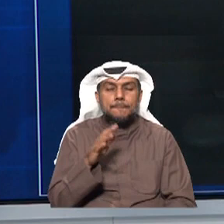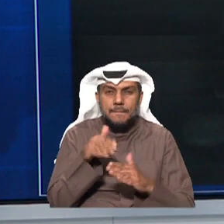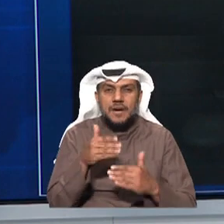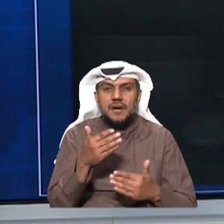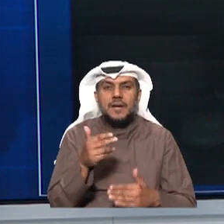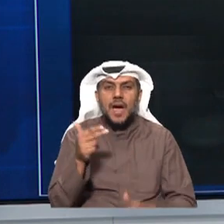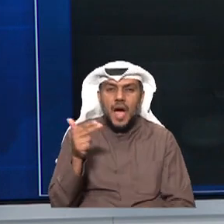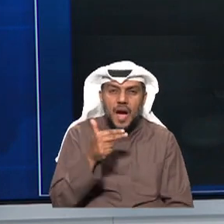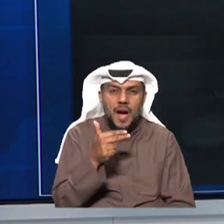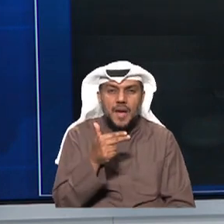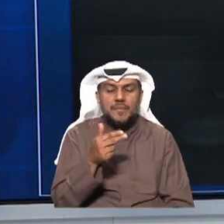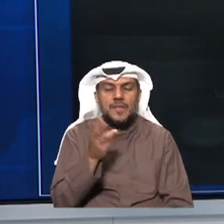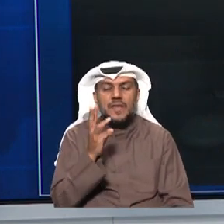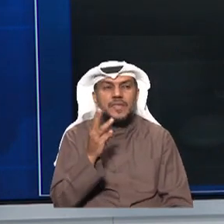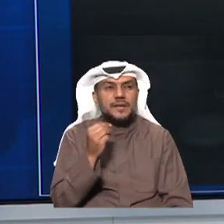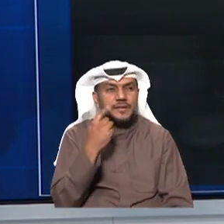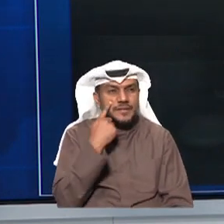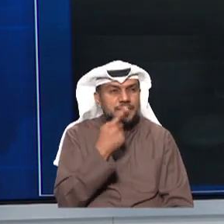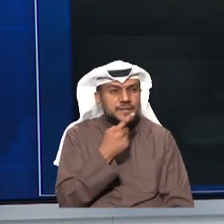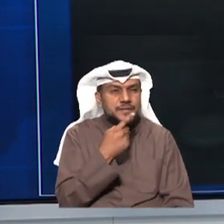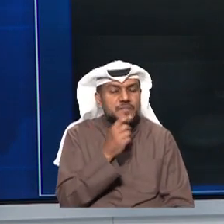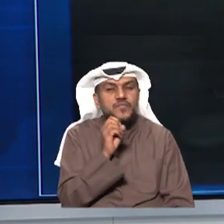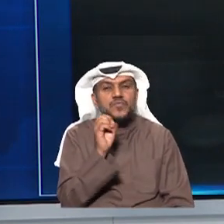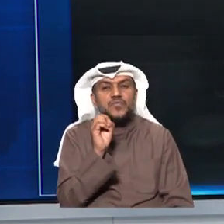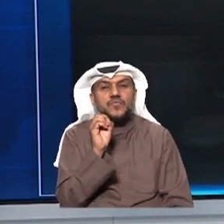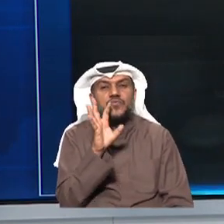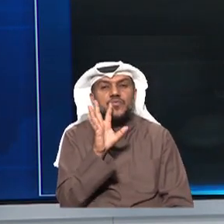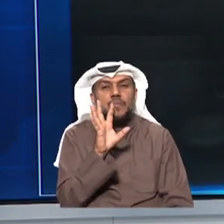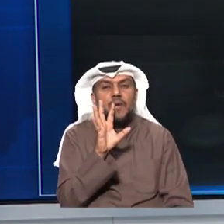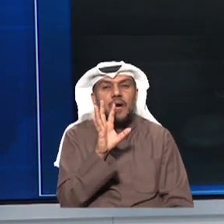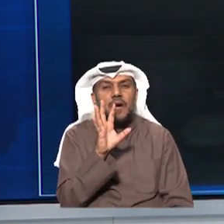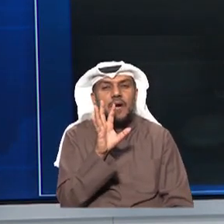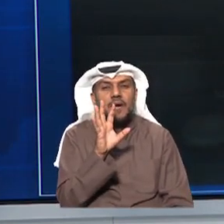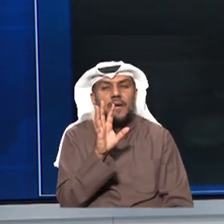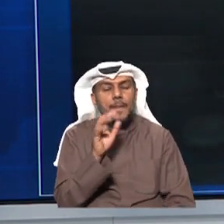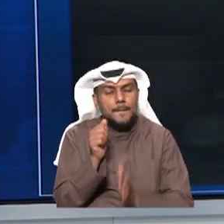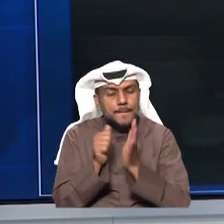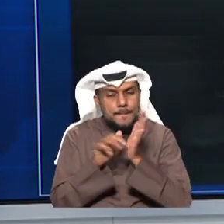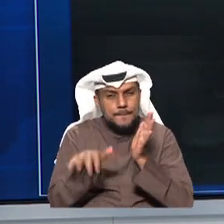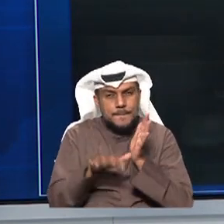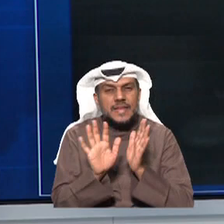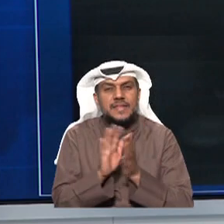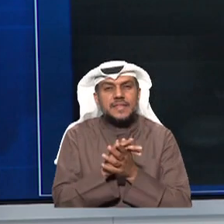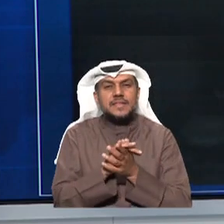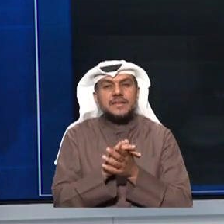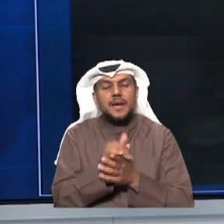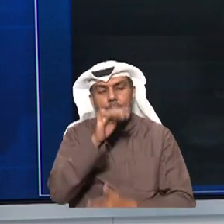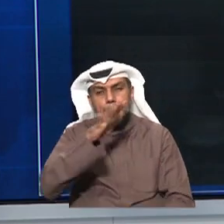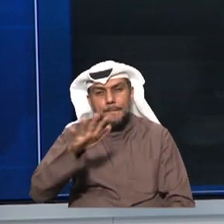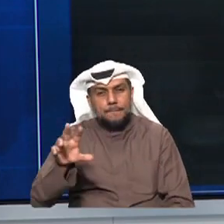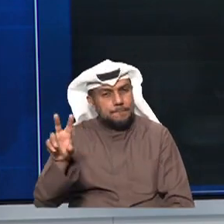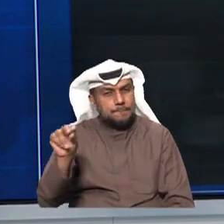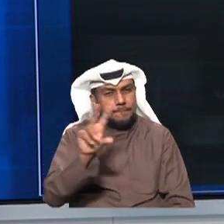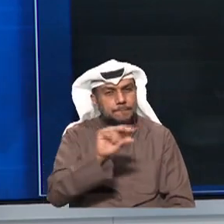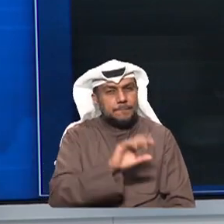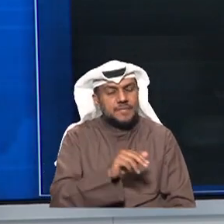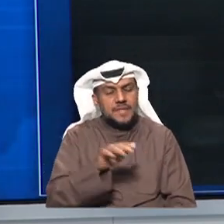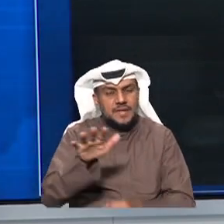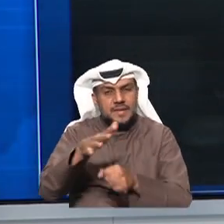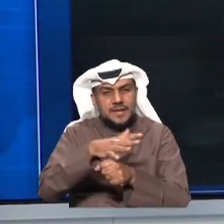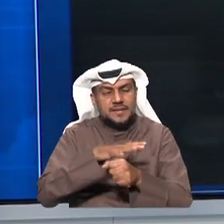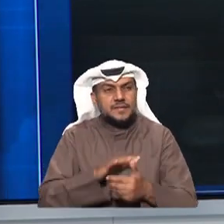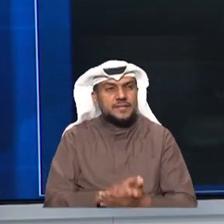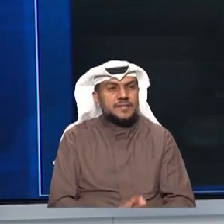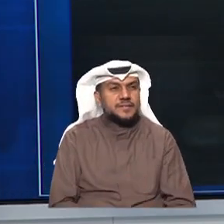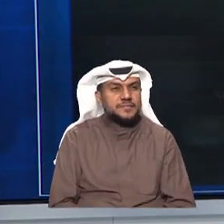الكويت، 13 درجة مئوية في ساعات الصباح الأولى على بعض المناطق السكنية وكذلك الساحلية والجزر. الأجواء